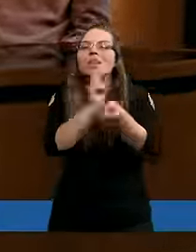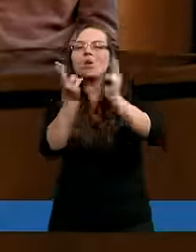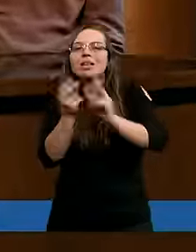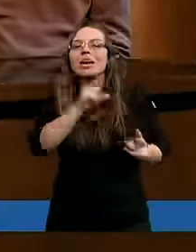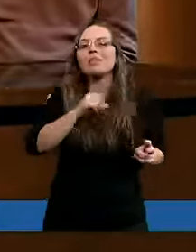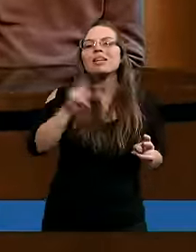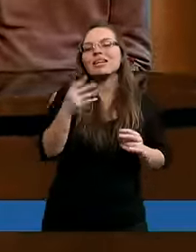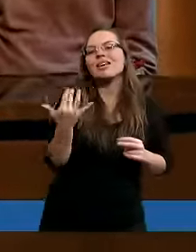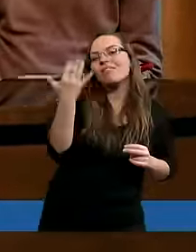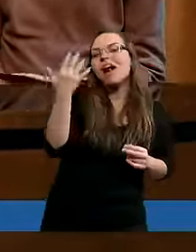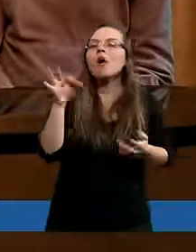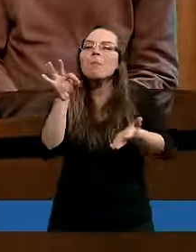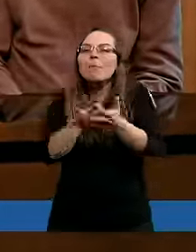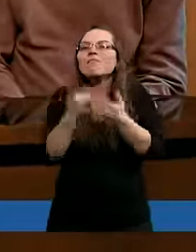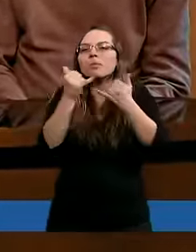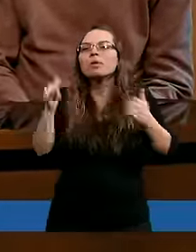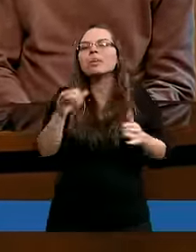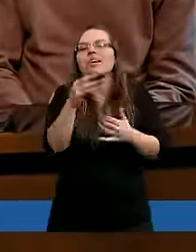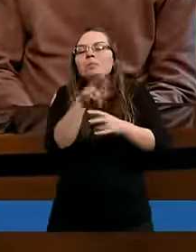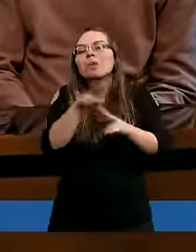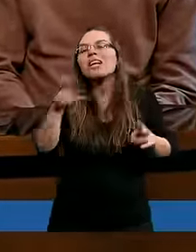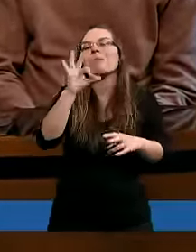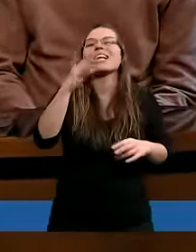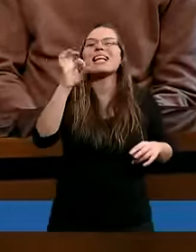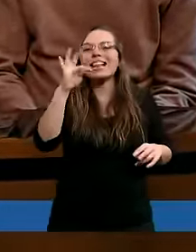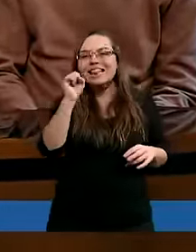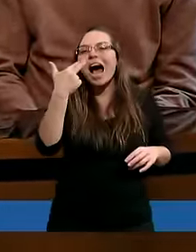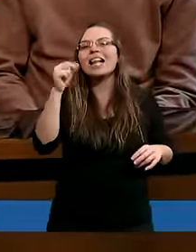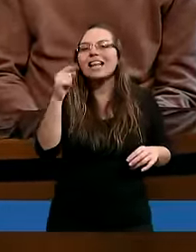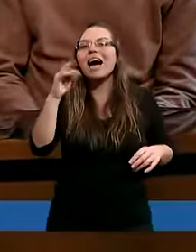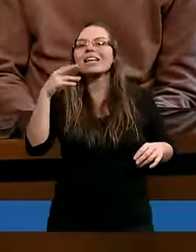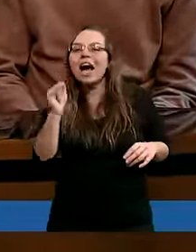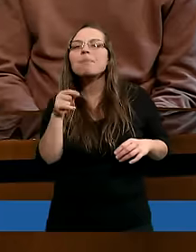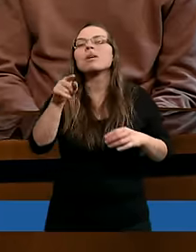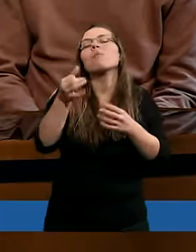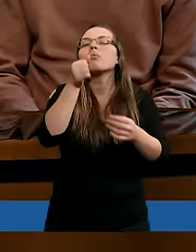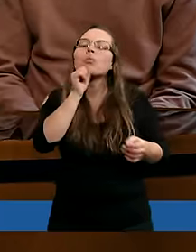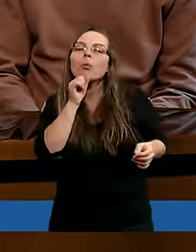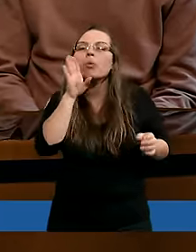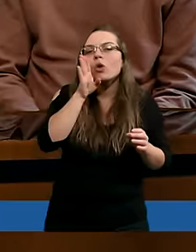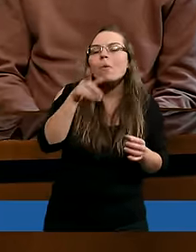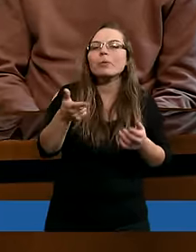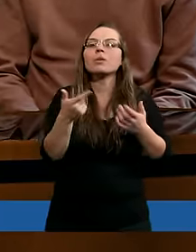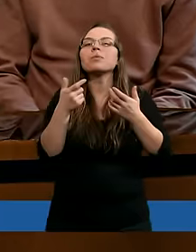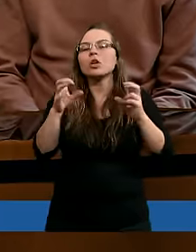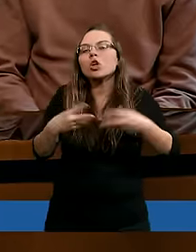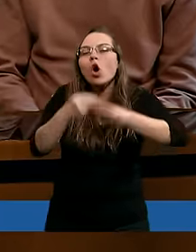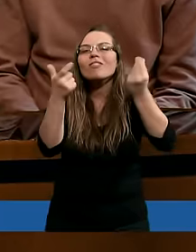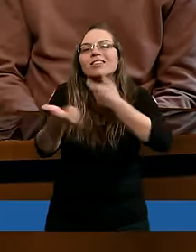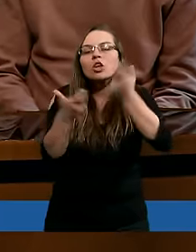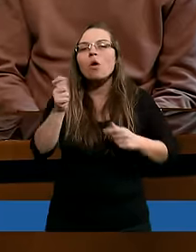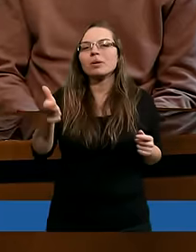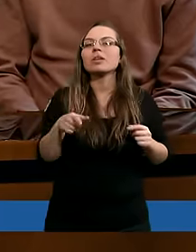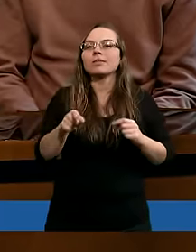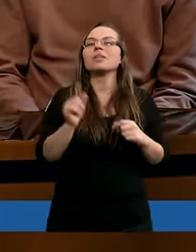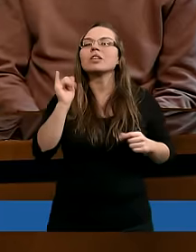z wieloma prognozami, sondażami. No i analitycy próbują przewidzieć, jak się ten świat będzie rozwijał.